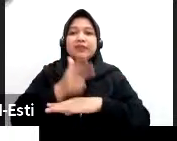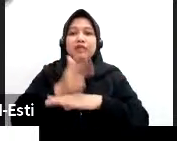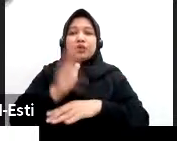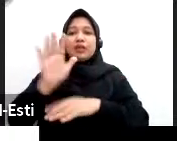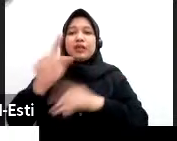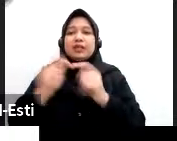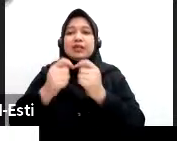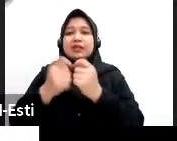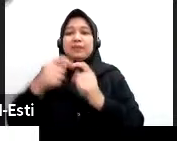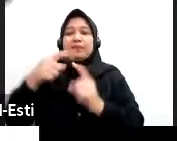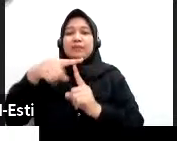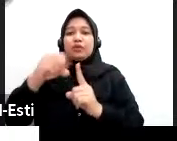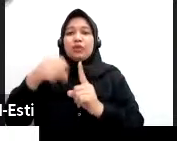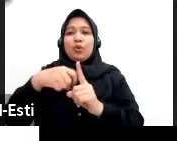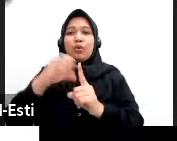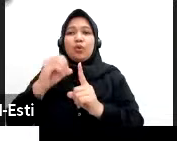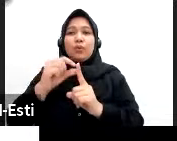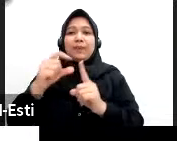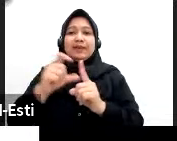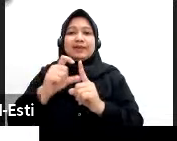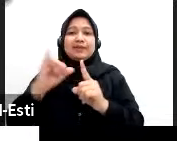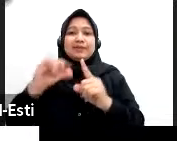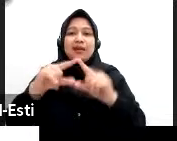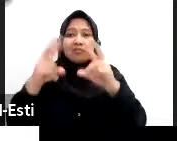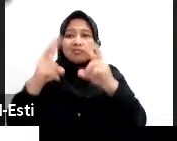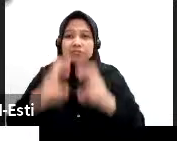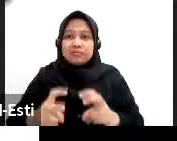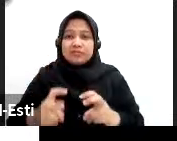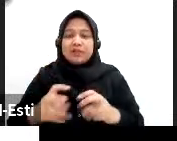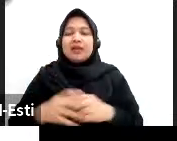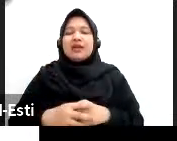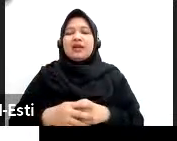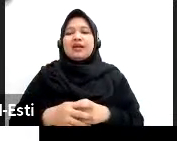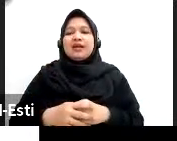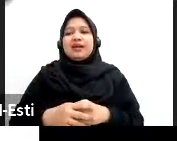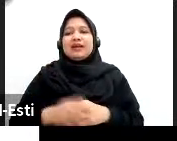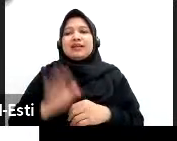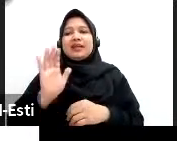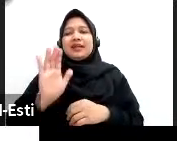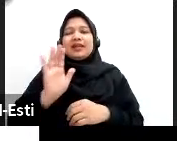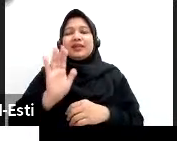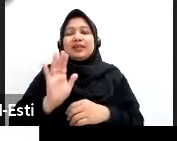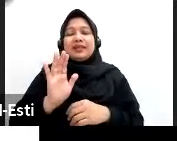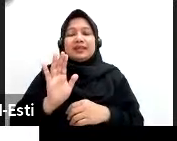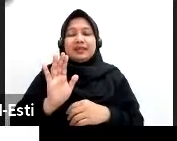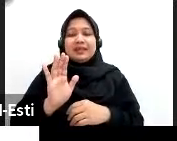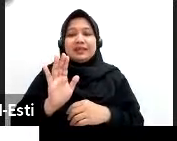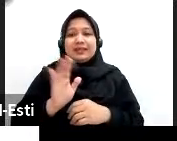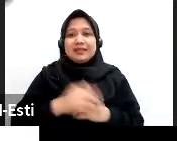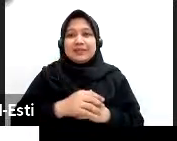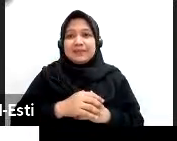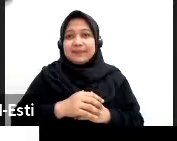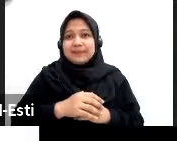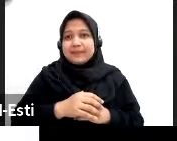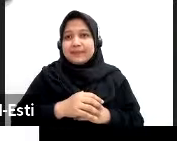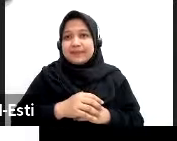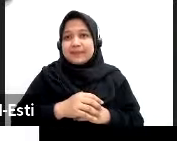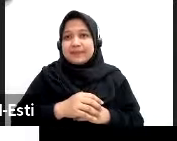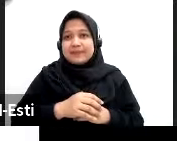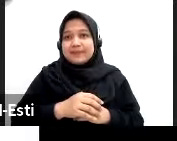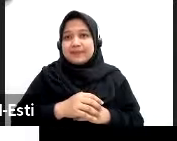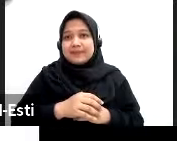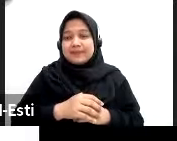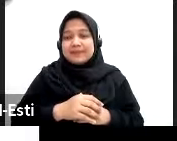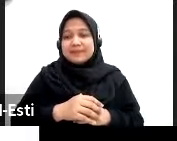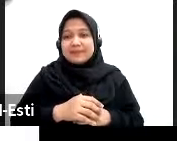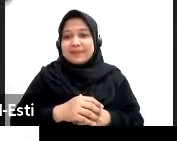tim Tokopedia dalam hal ini salah satu platform misalnya kemudian akan di apa namanya akan di